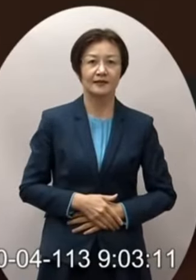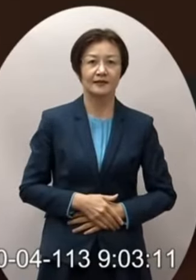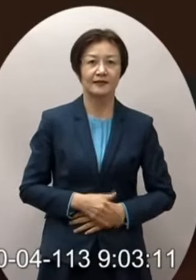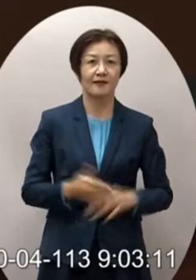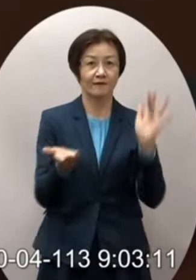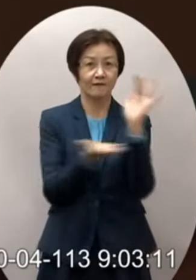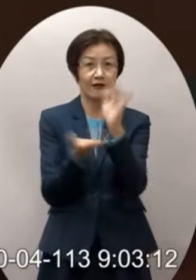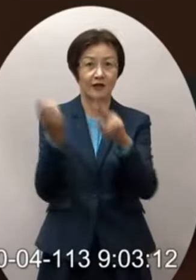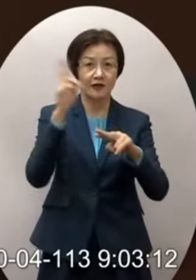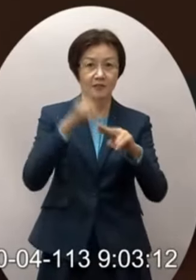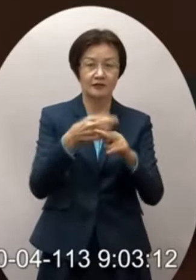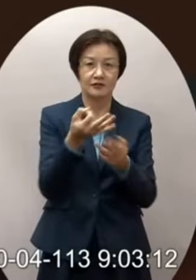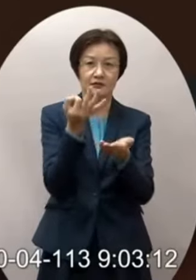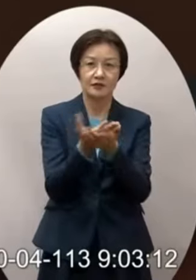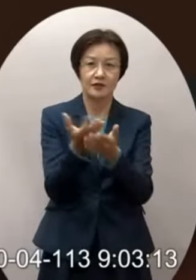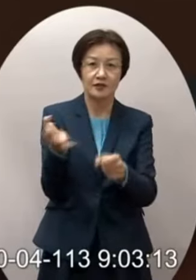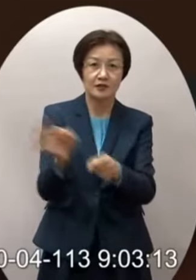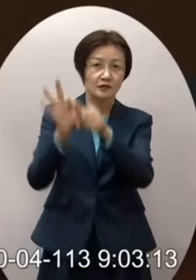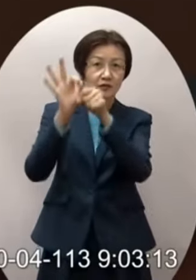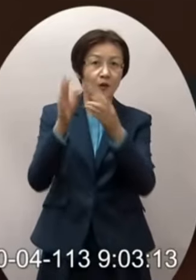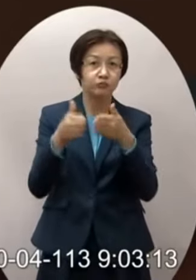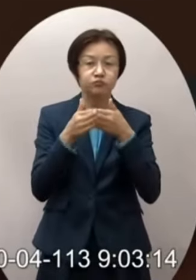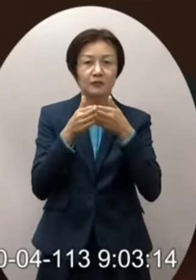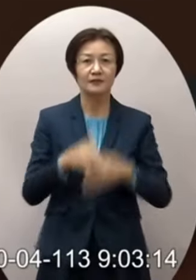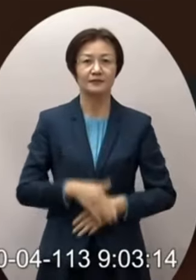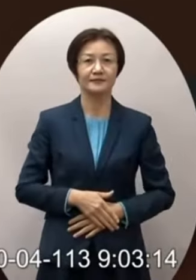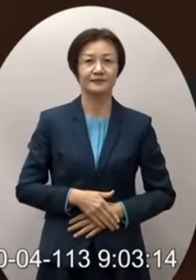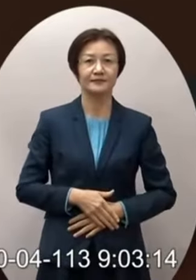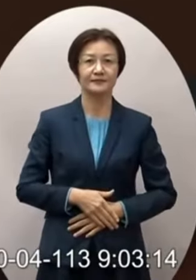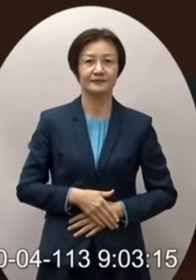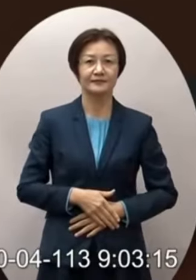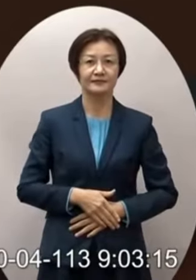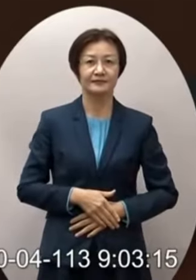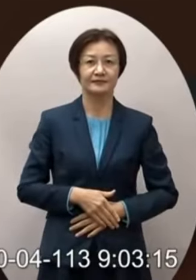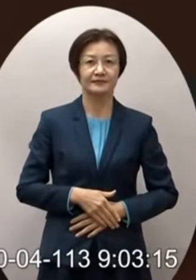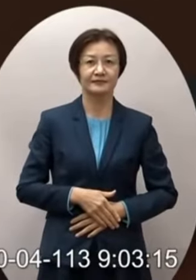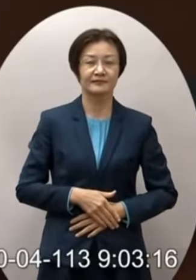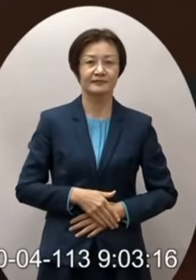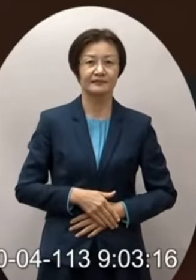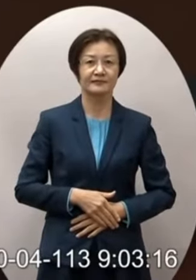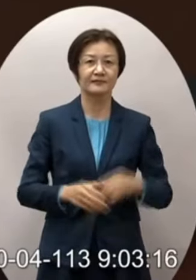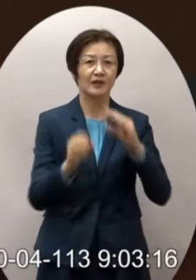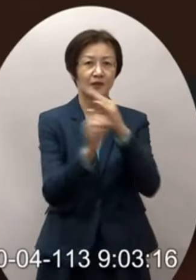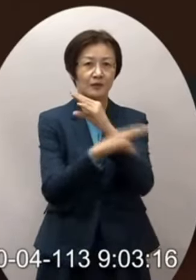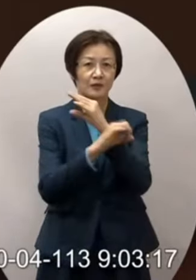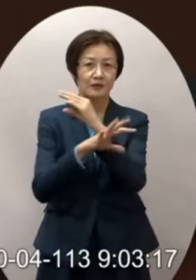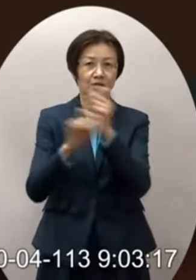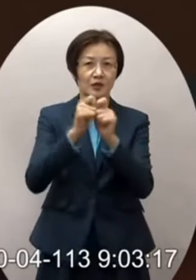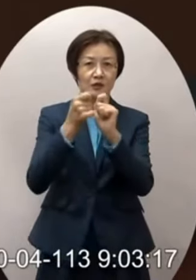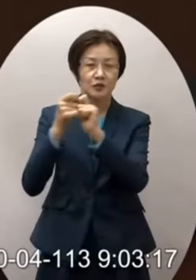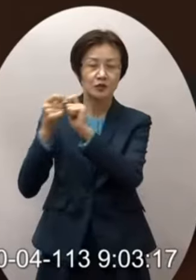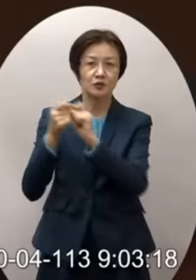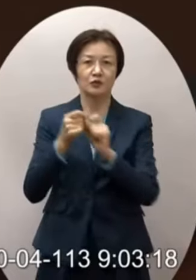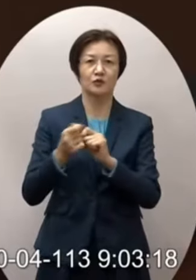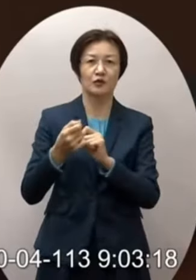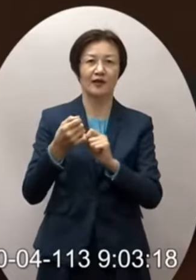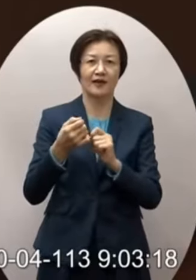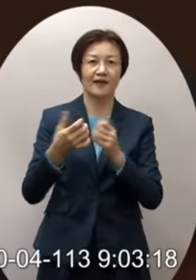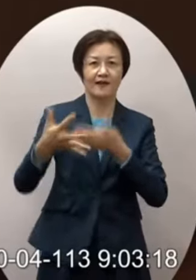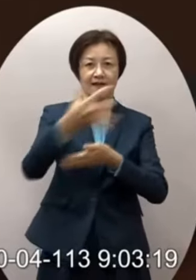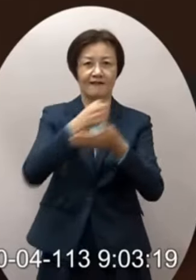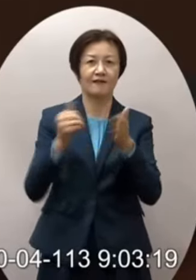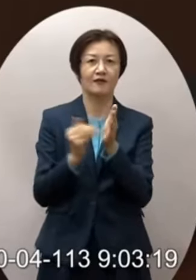进法补偿金额，应该由开征碳税来支应。碳